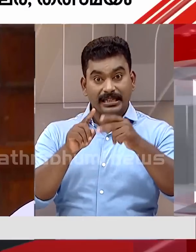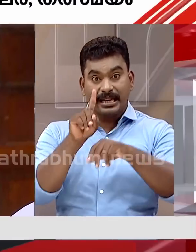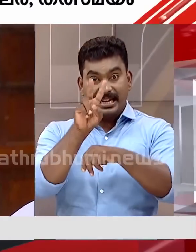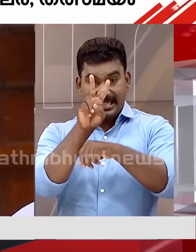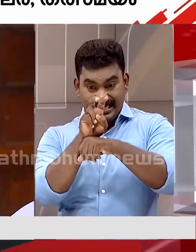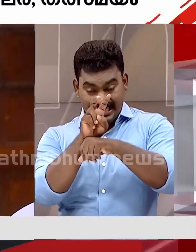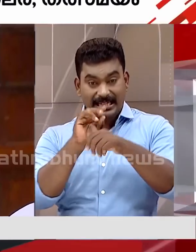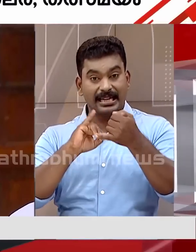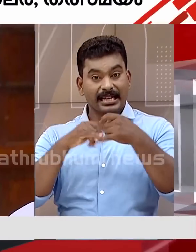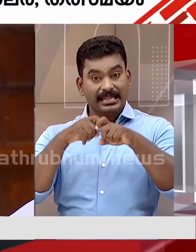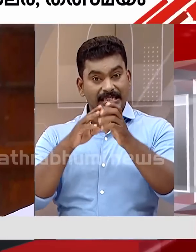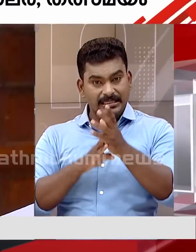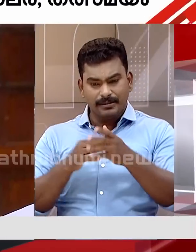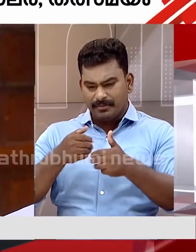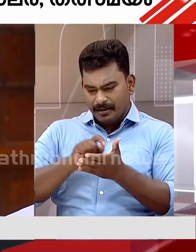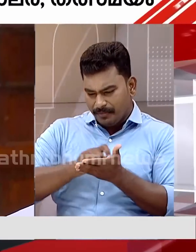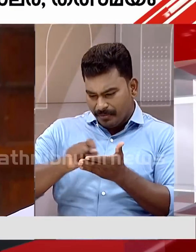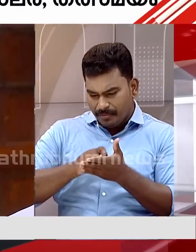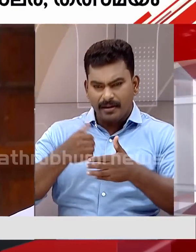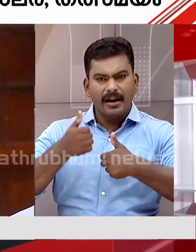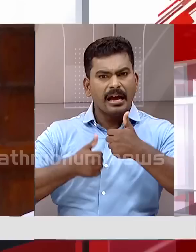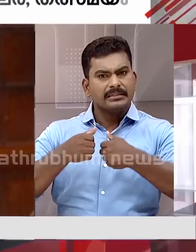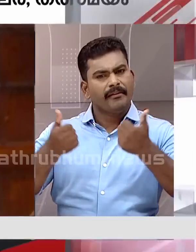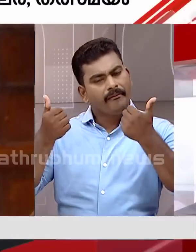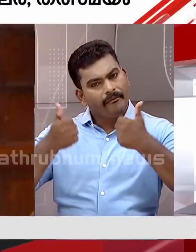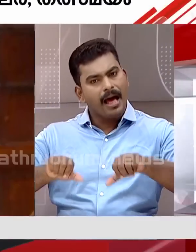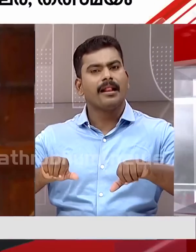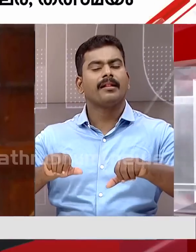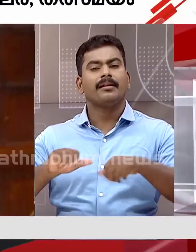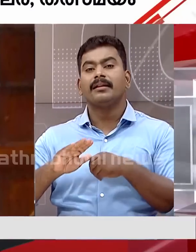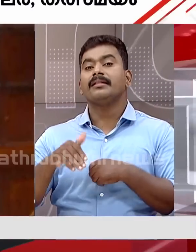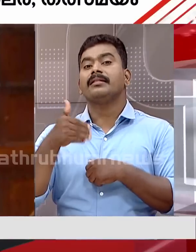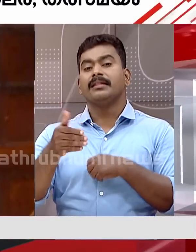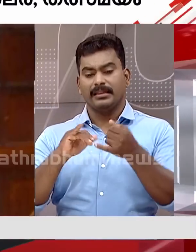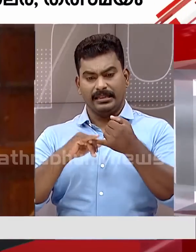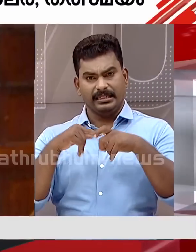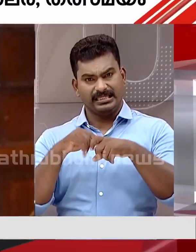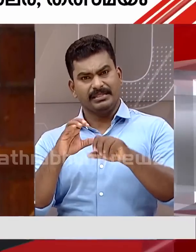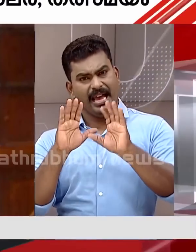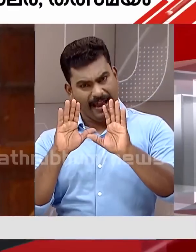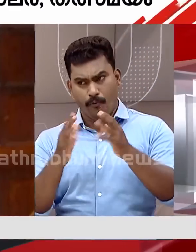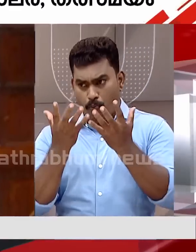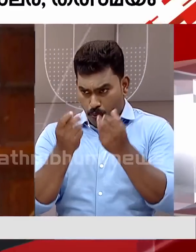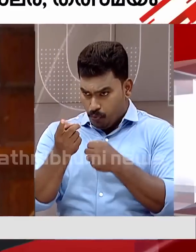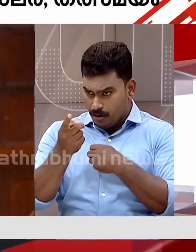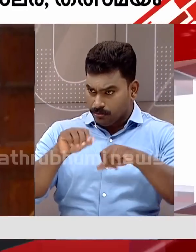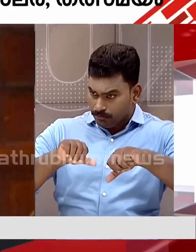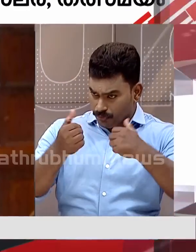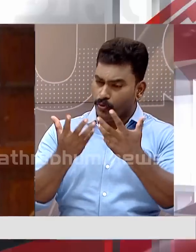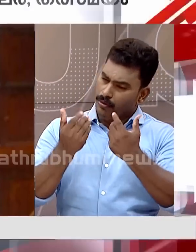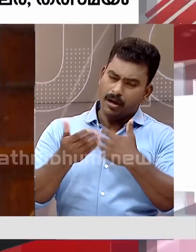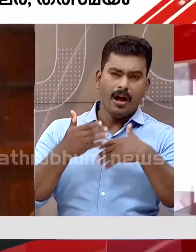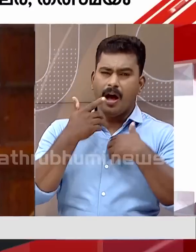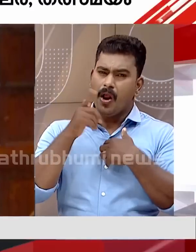തോന്നുന്നു കുറേശ്ശെ ഉഴപ്പി പരീക്ഷ തോറ്റിട്ടുണ്ട്. ഇനി കുറച്ച് സെമസ്റ്ററുകളെ ബാക്കിയുള്ളൂ. അത് മുഴുവൻ വേണമെങ്കിൽ അദ്ദേഹത്തിന് പാസ്സാകാം. അപ്പോൾ